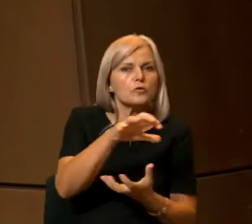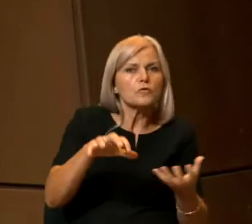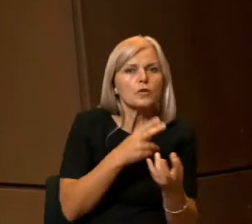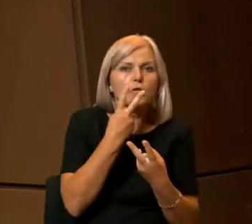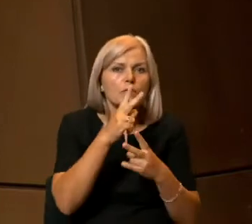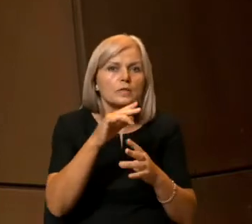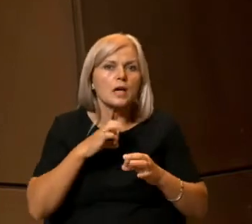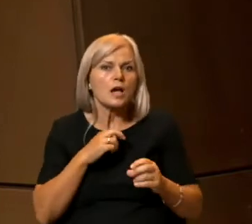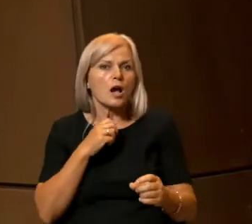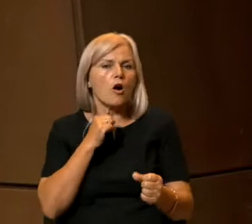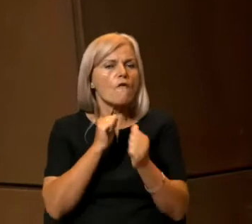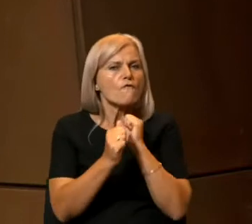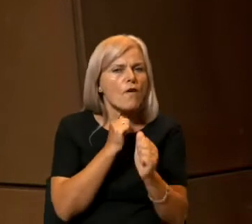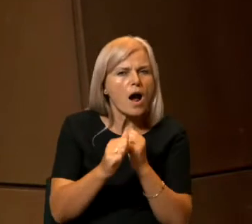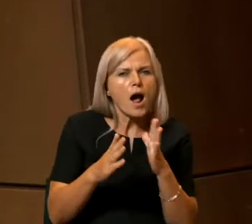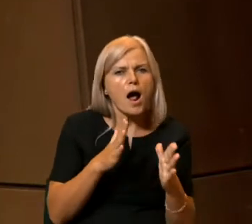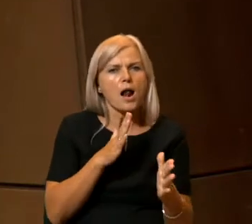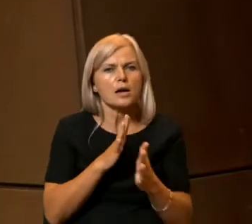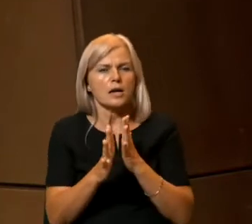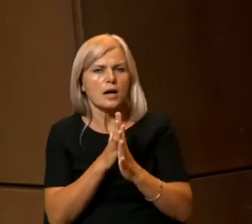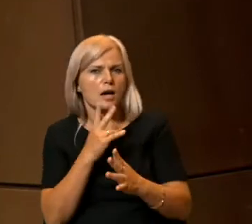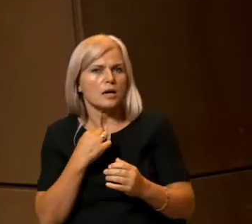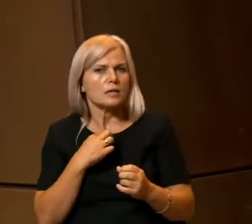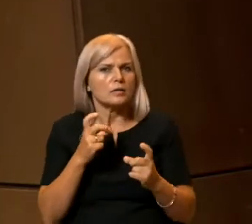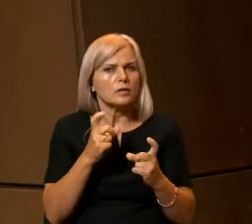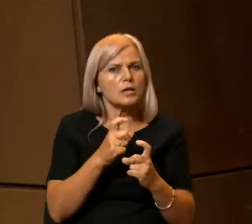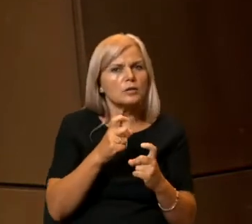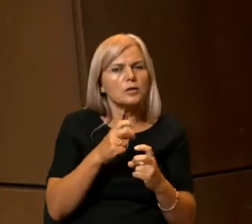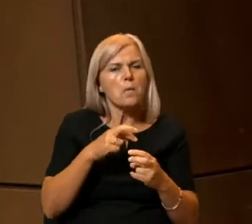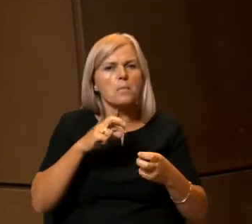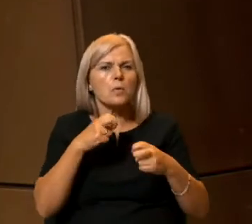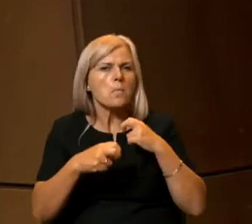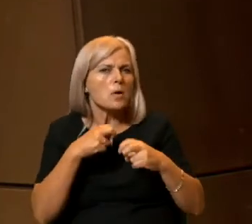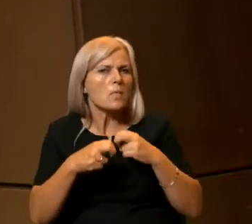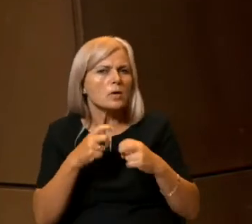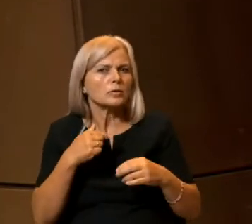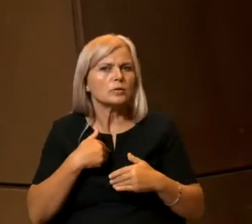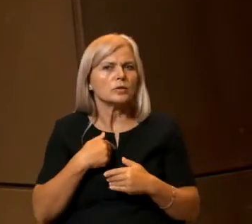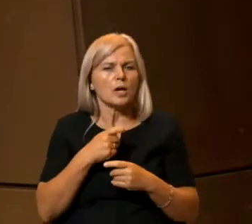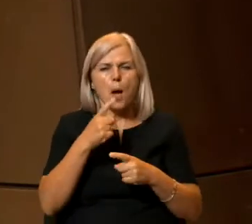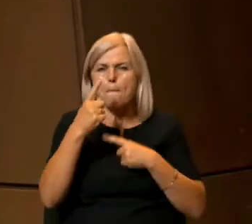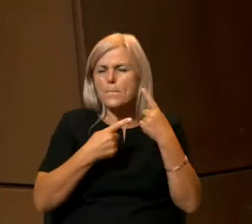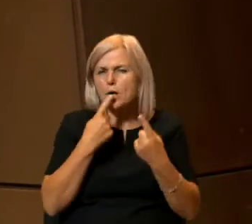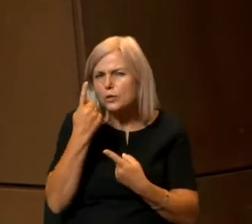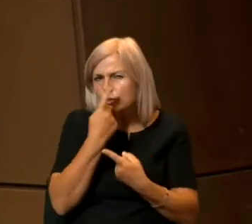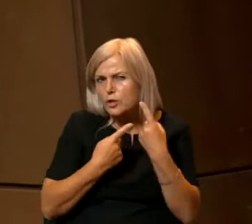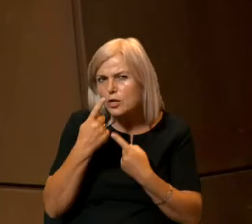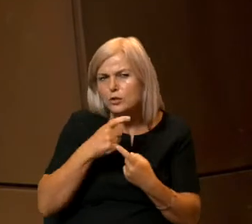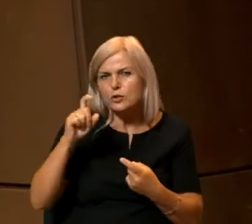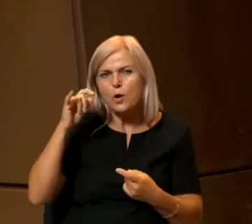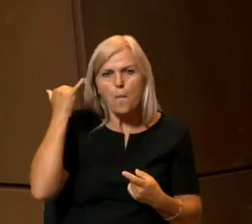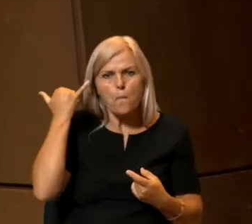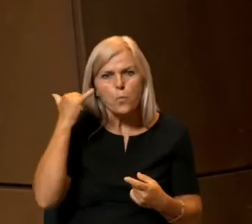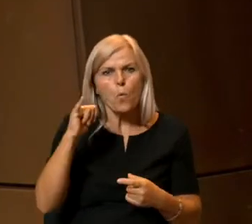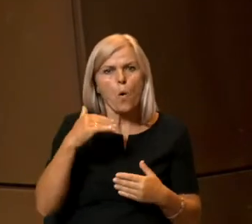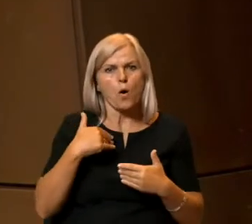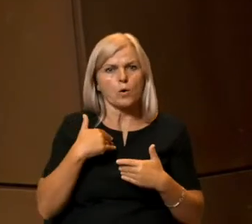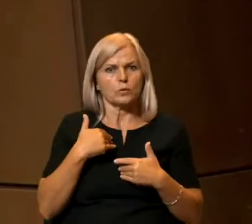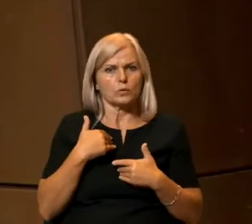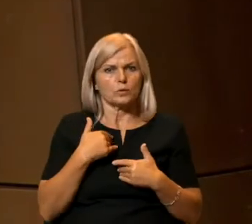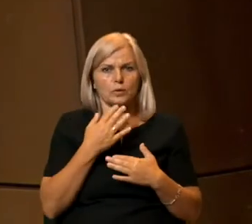zmagania czy konflikt. I uważam, że jest to błąd idei. Postulować będę